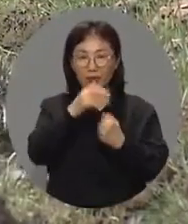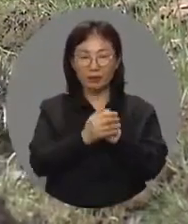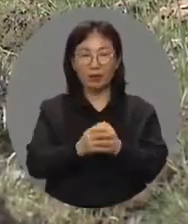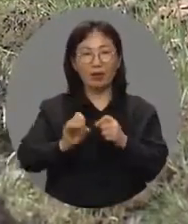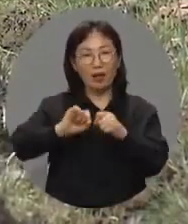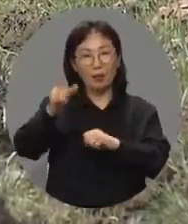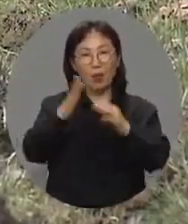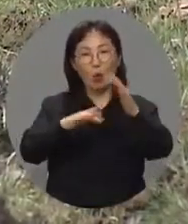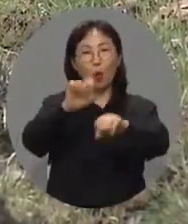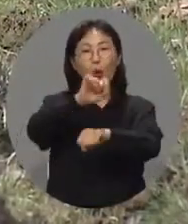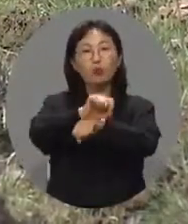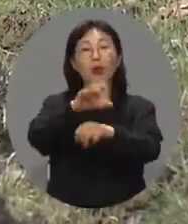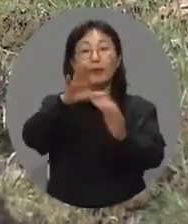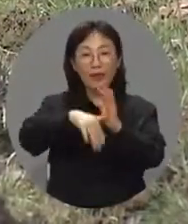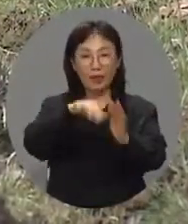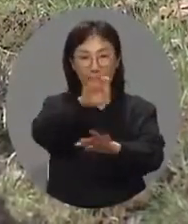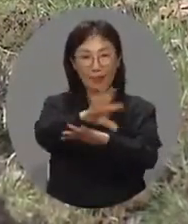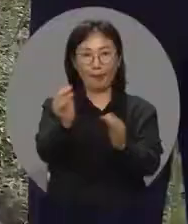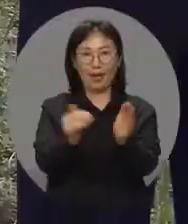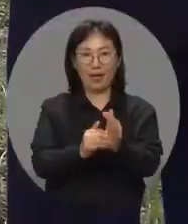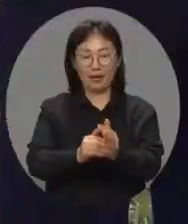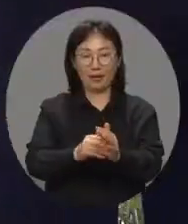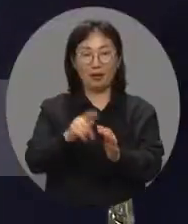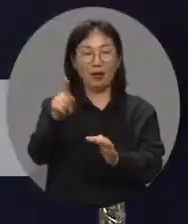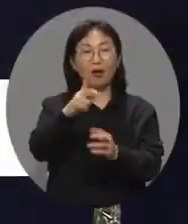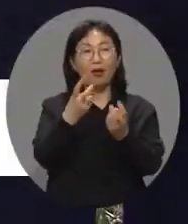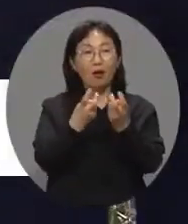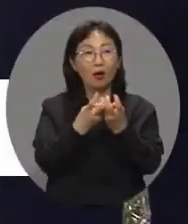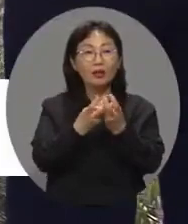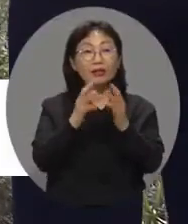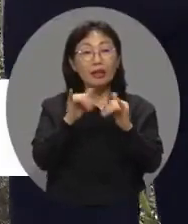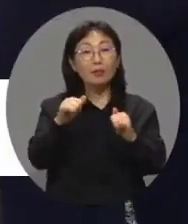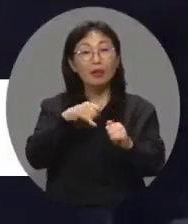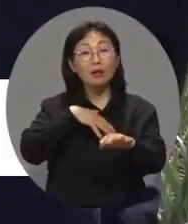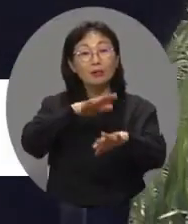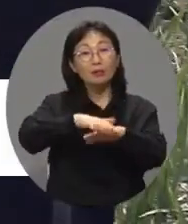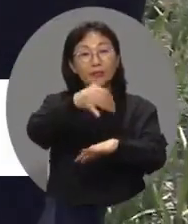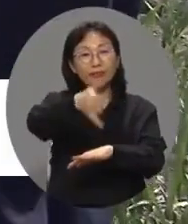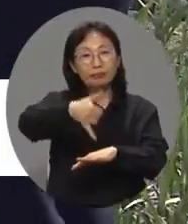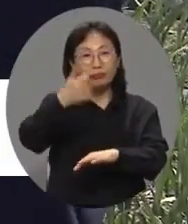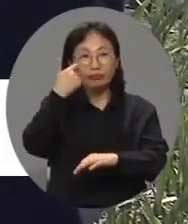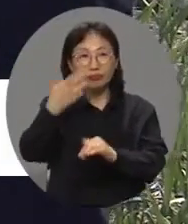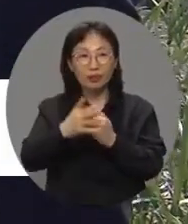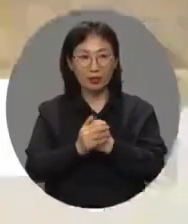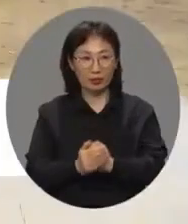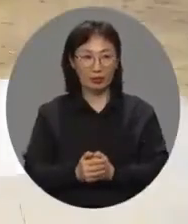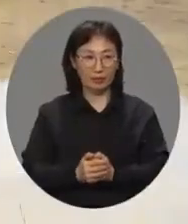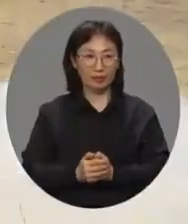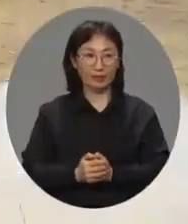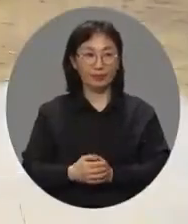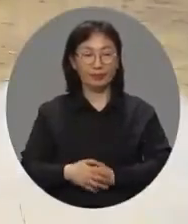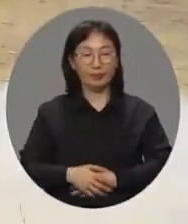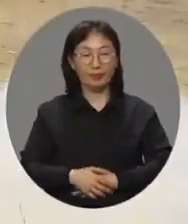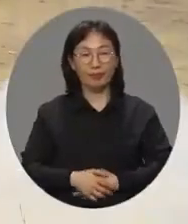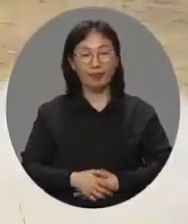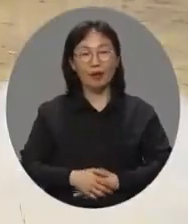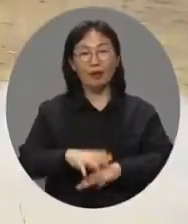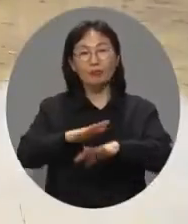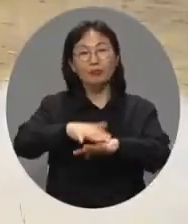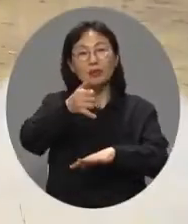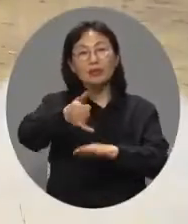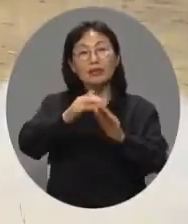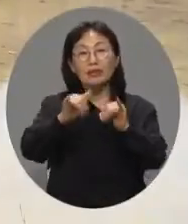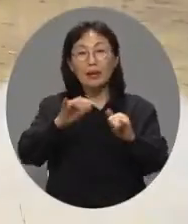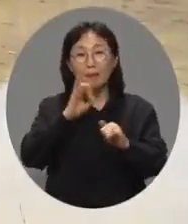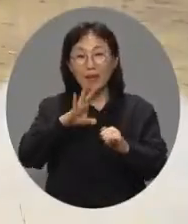대부분 공무원 재직 시절 매입했습니다. 어떤 분이 농사 지으세요? 시장이요. 변호사죠, 변호사. 농사를 지을